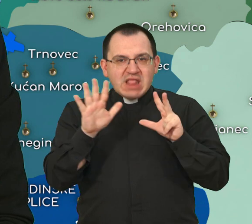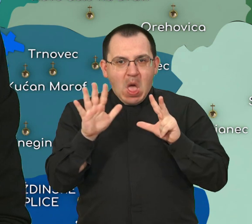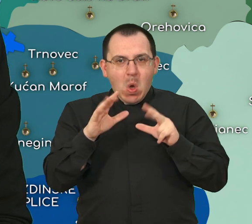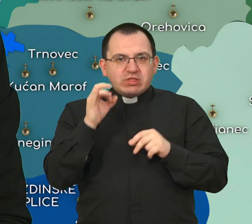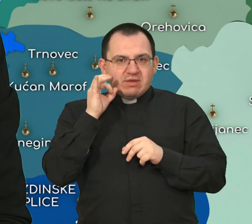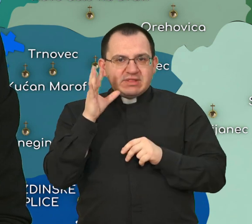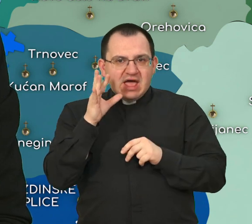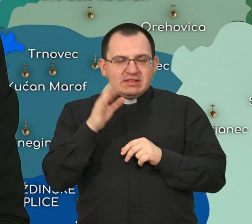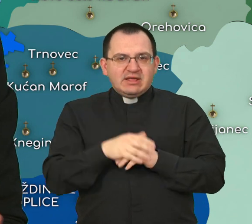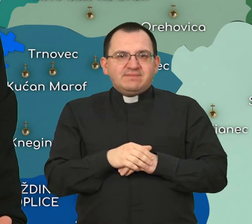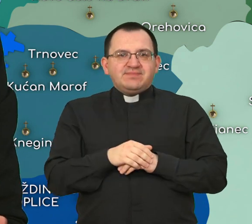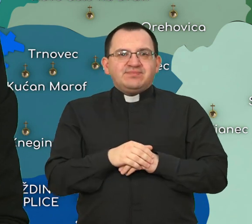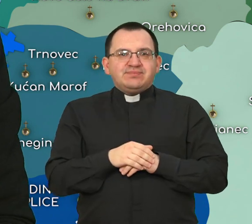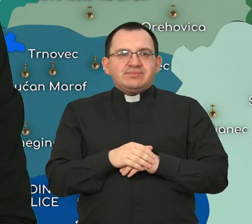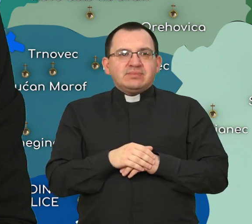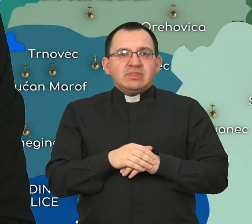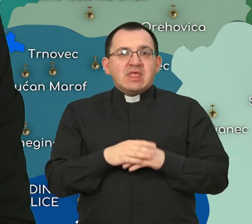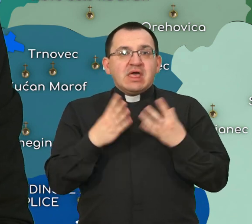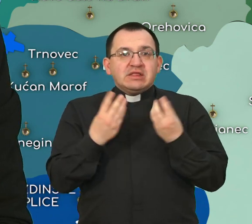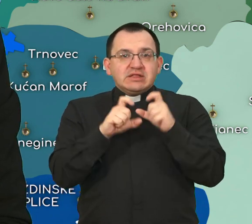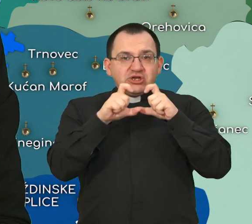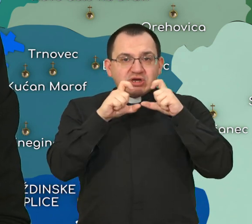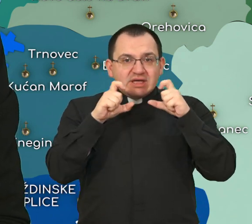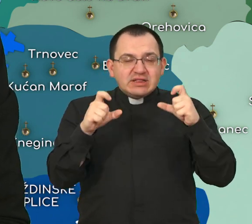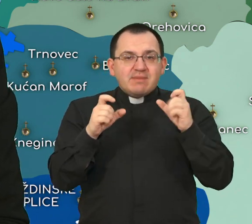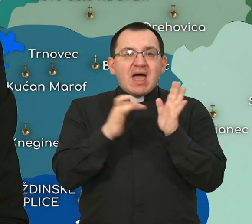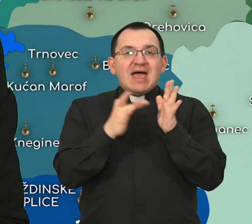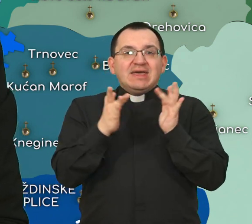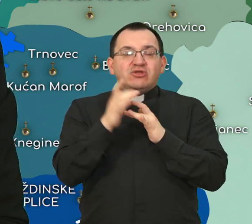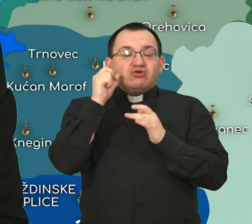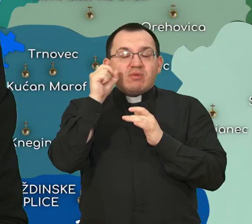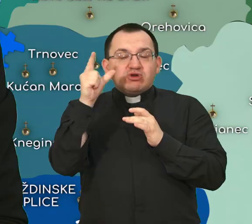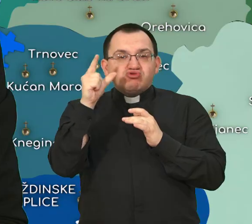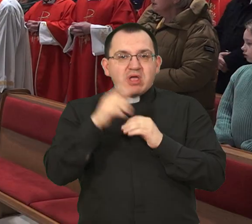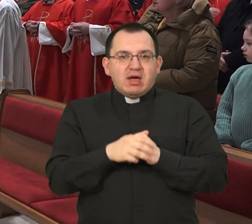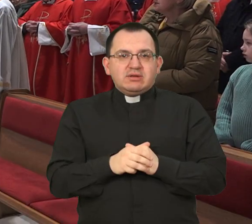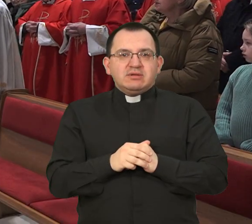župnoj crkvi Dobrog pastira. Zajednička tema osmine bila je Isusova čuda.